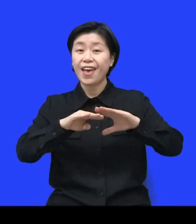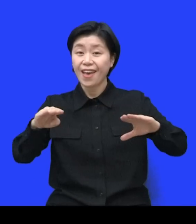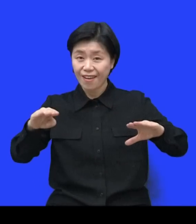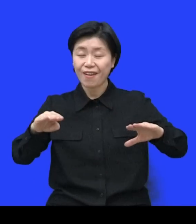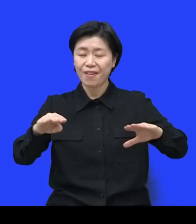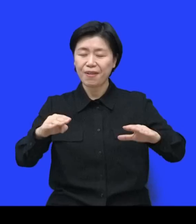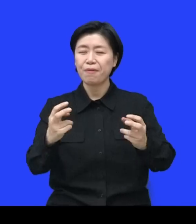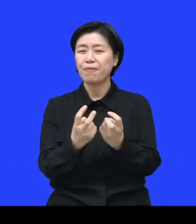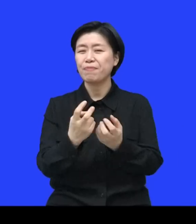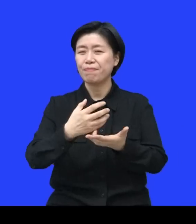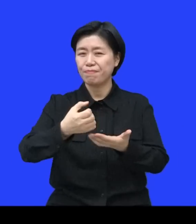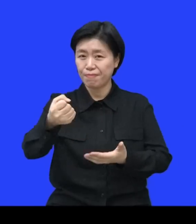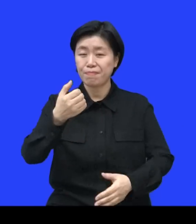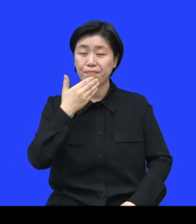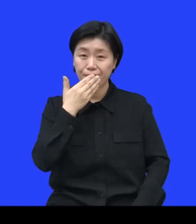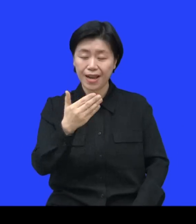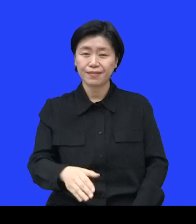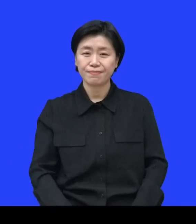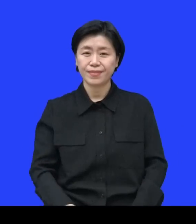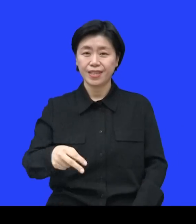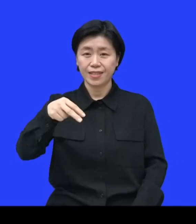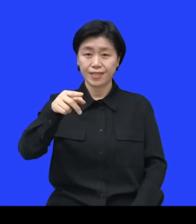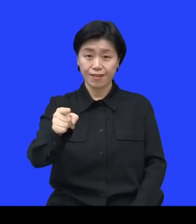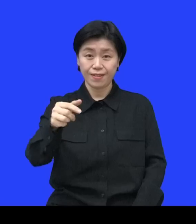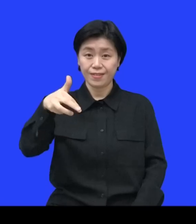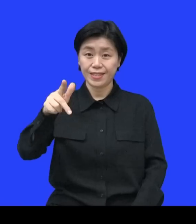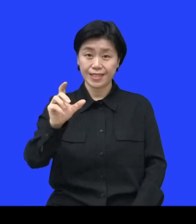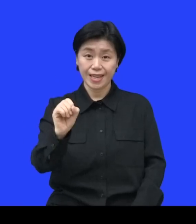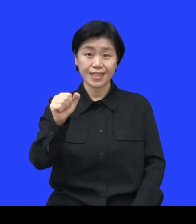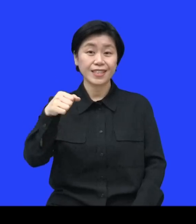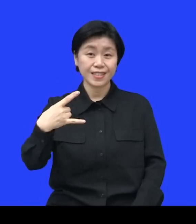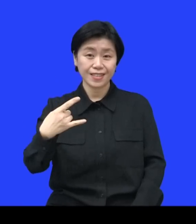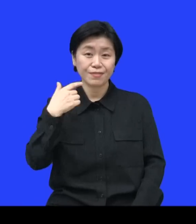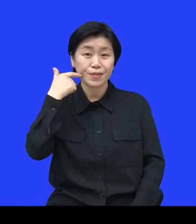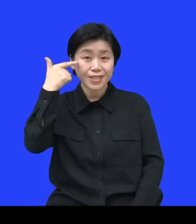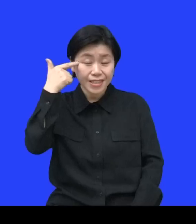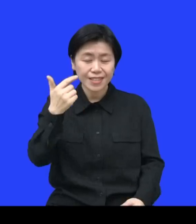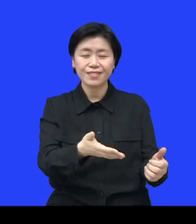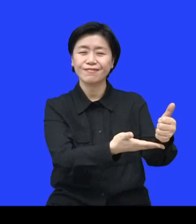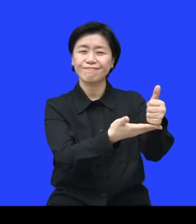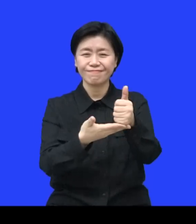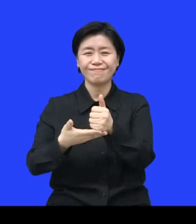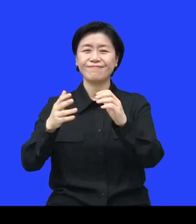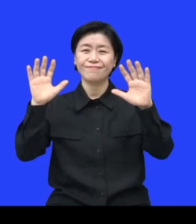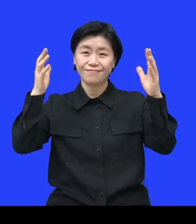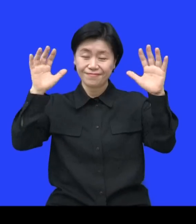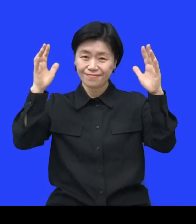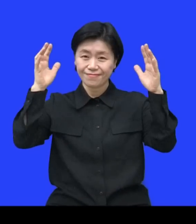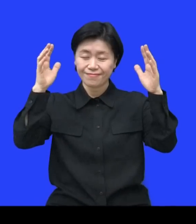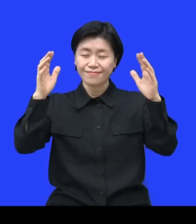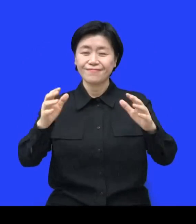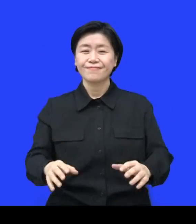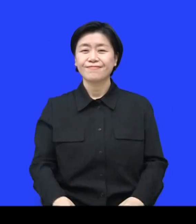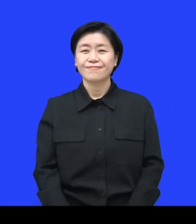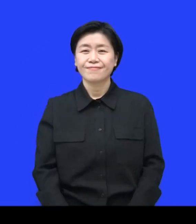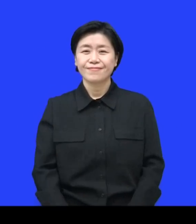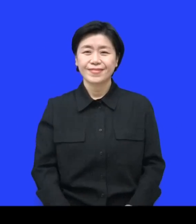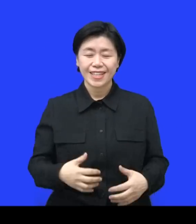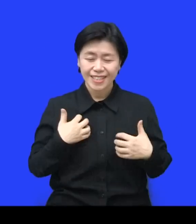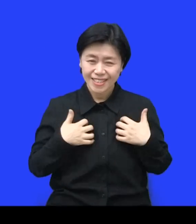해결책이 보이실 겁니다. 바로 서창희 목사님을 모셔보겠습니다. 어서 오세요. 반갑습니다.